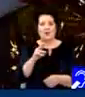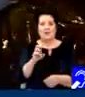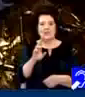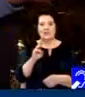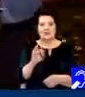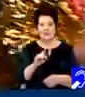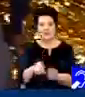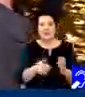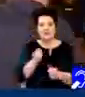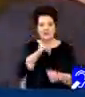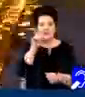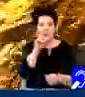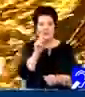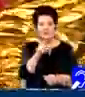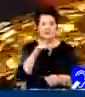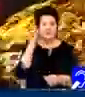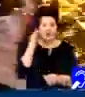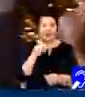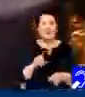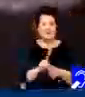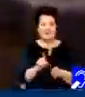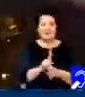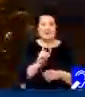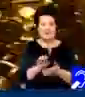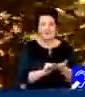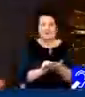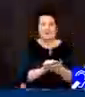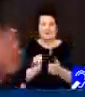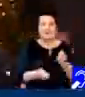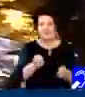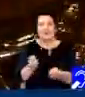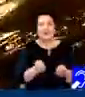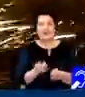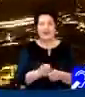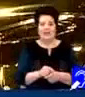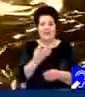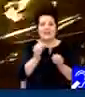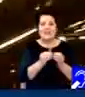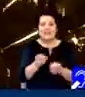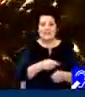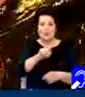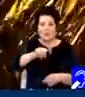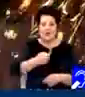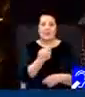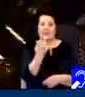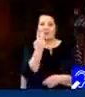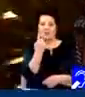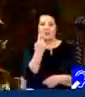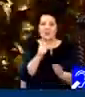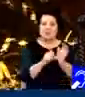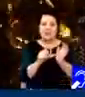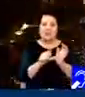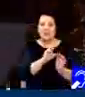tânăr concurent. Are doar 11 ani, dar nu s-a dat înfrânt în cei 10 km. Eu am alergat 10 km într-o oră 6 minute. La